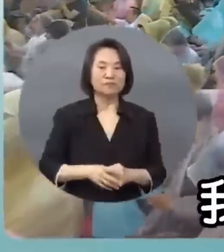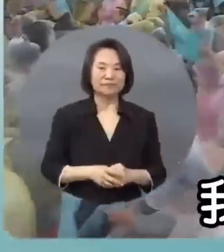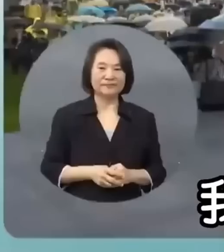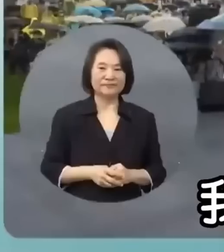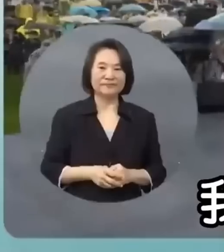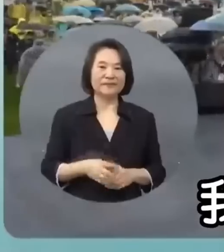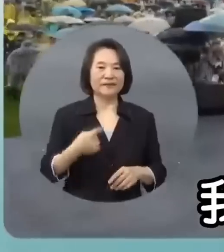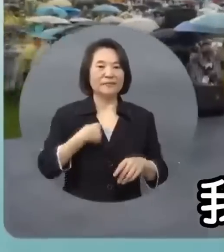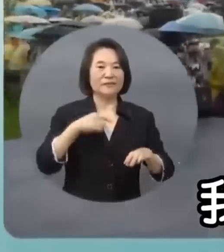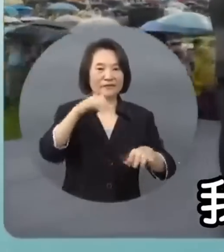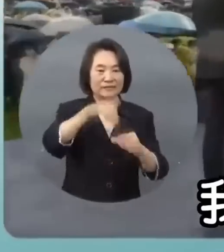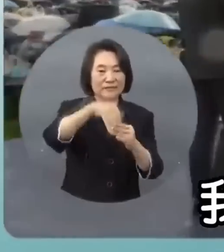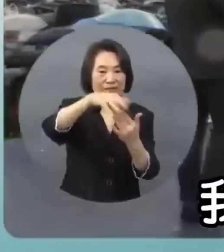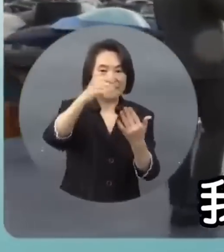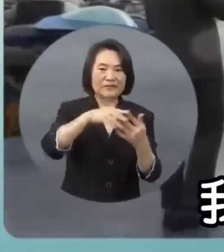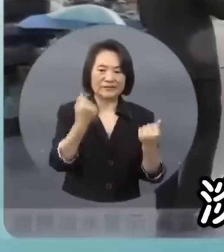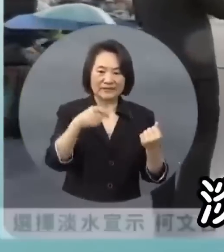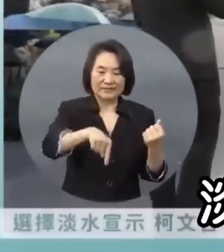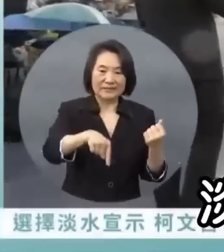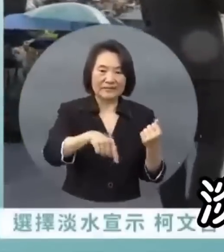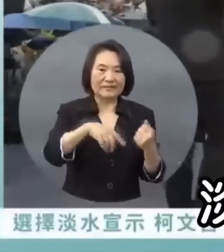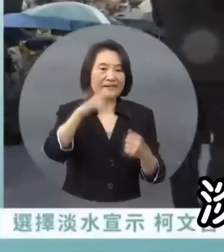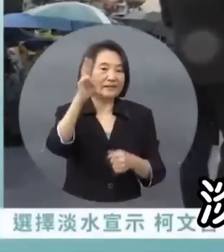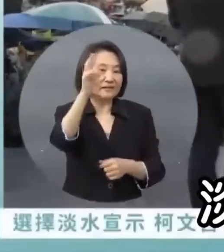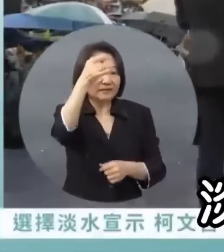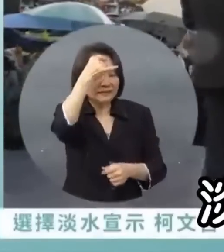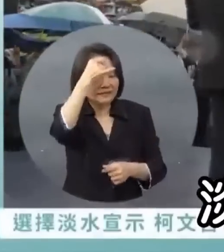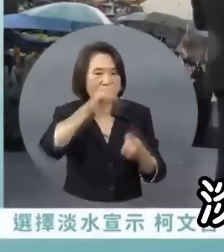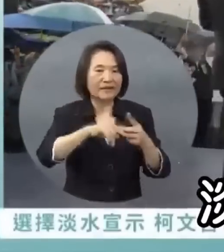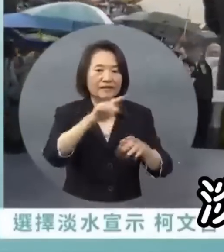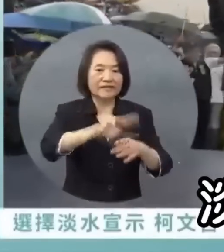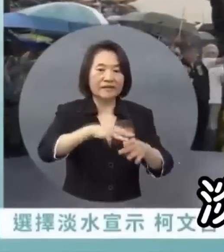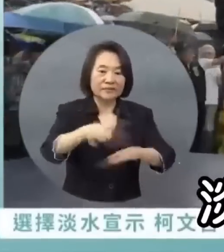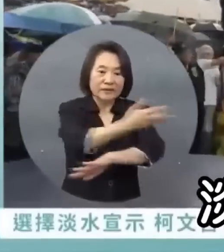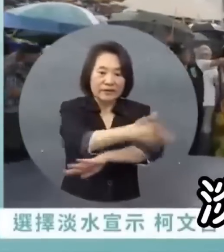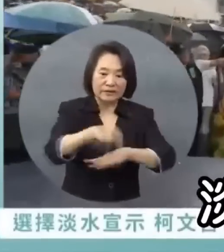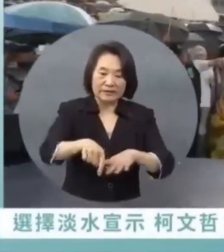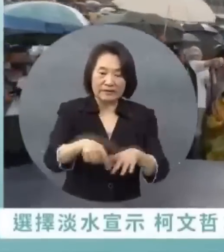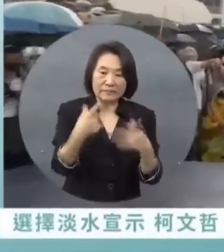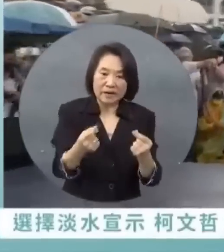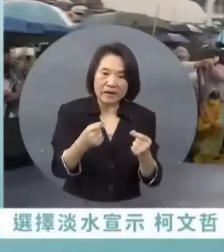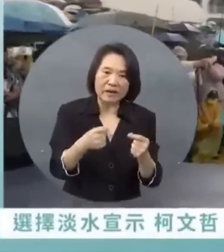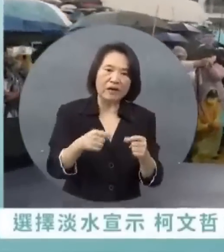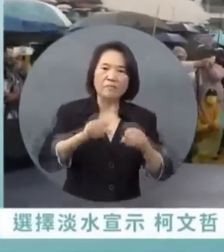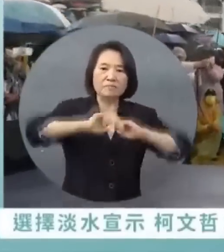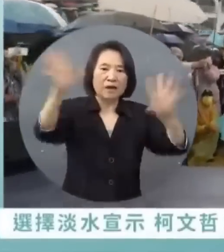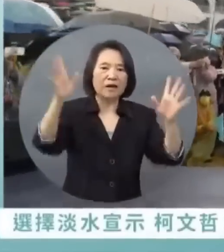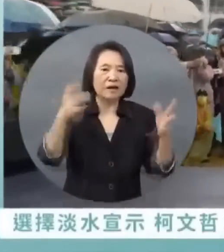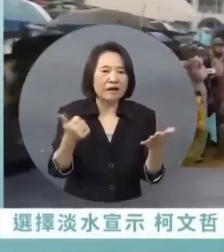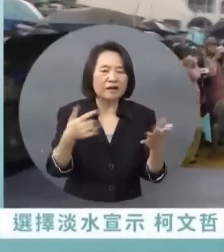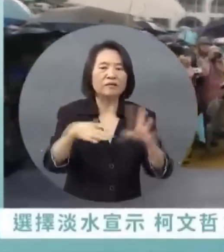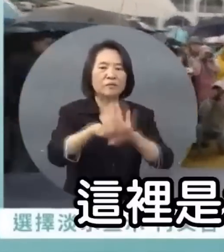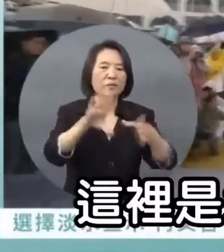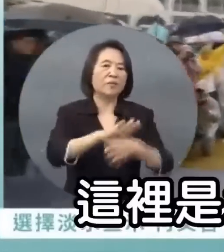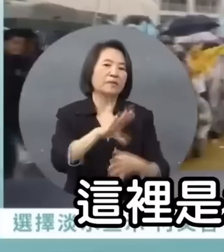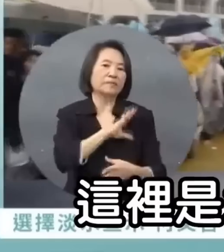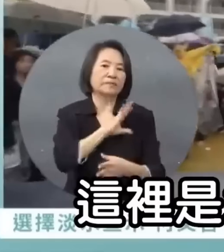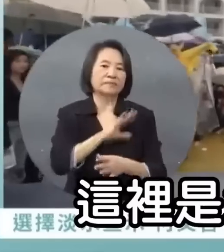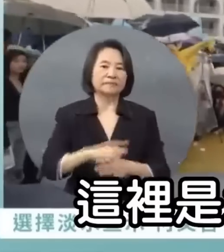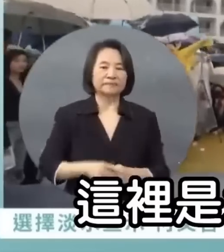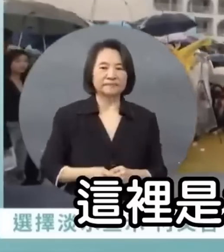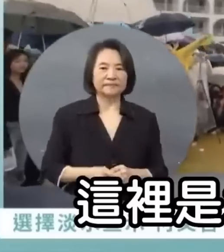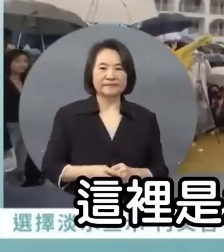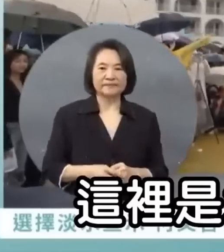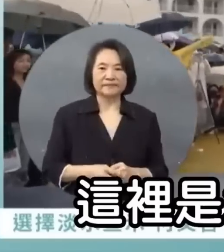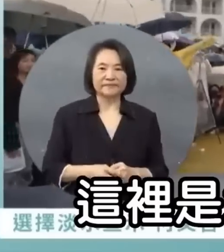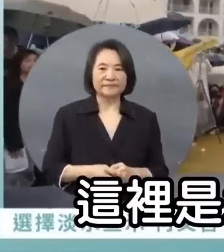我选择在观音山前淡水河畔宣誓参选，正是因为文化。这里是